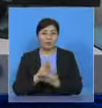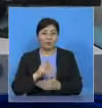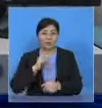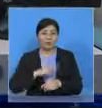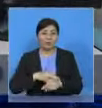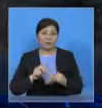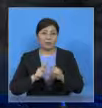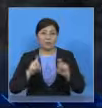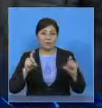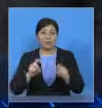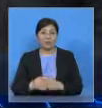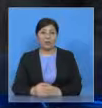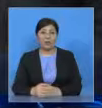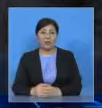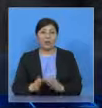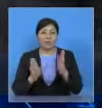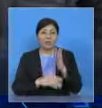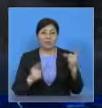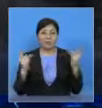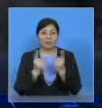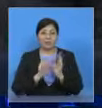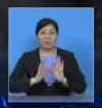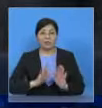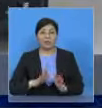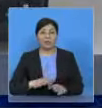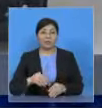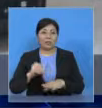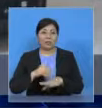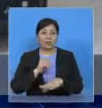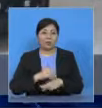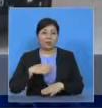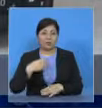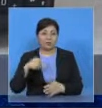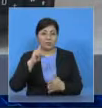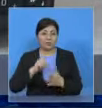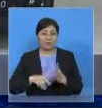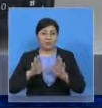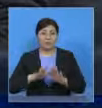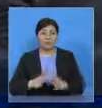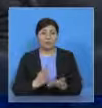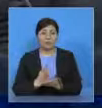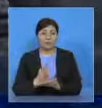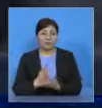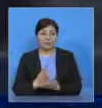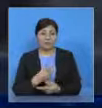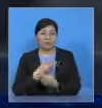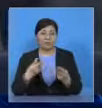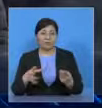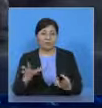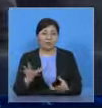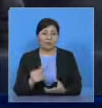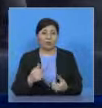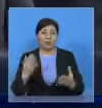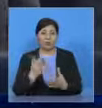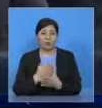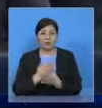участкового пункта полиции. В завершении встречи заместитель акима области заверил, что местные исполнительные органы окажут всяческую помощь